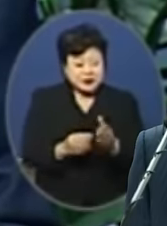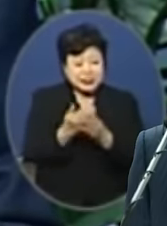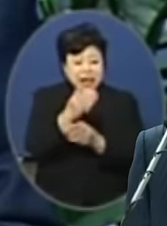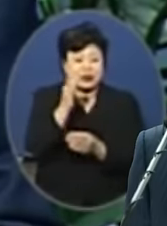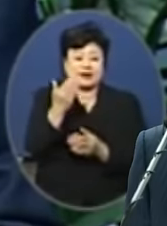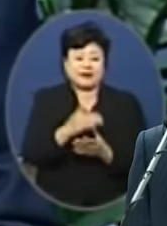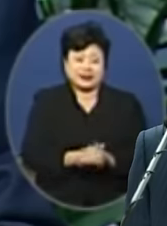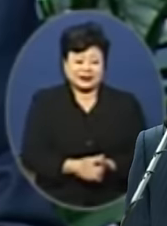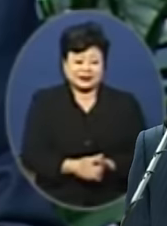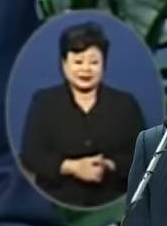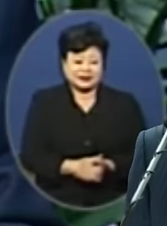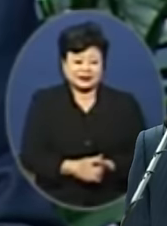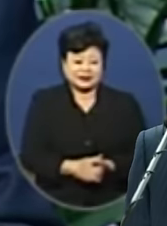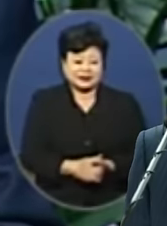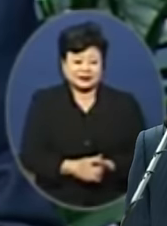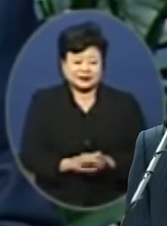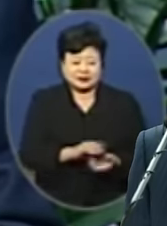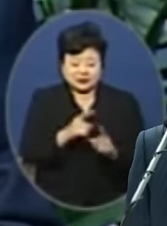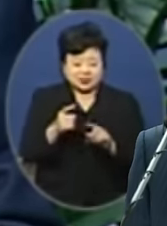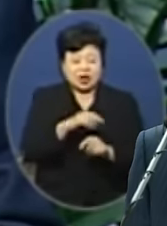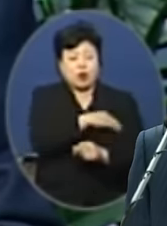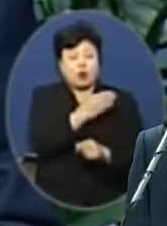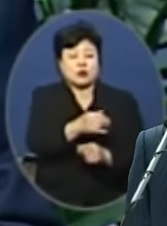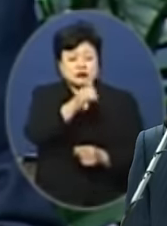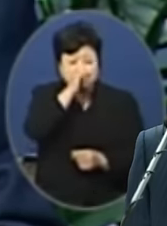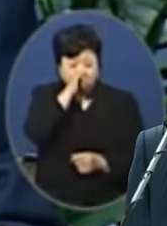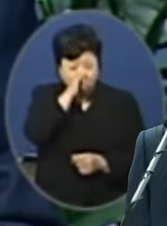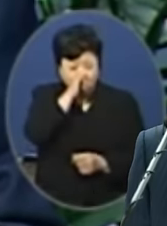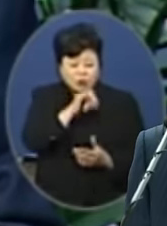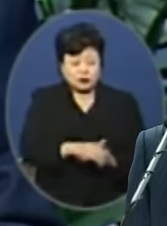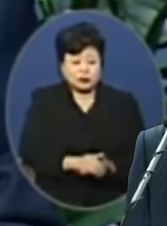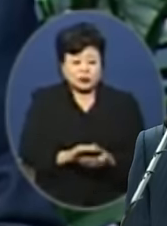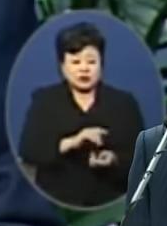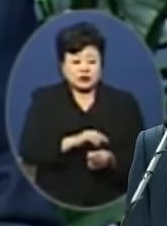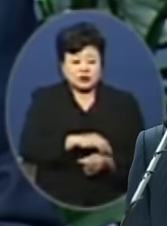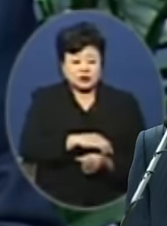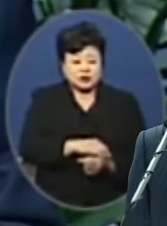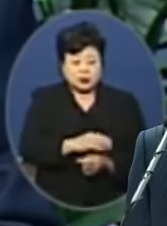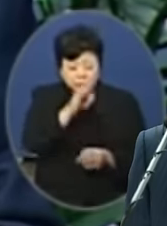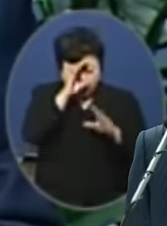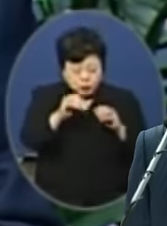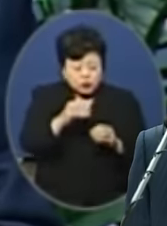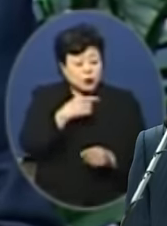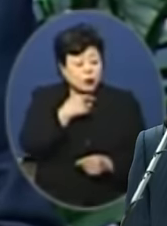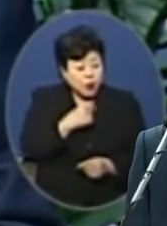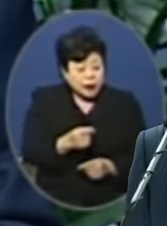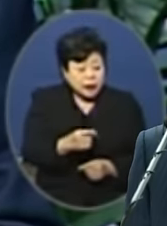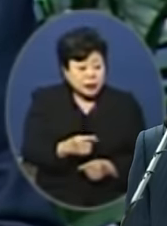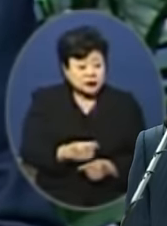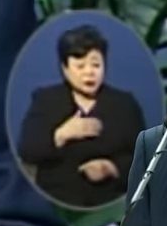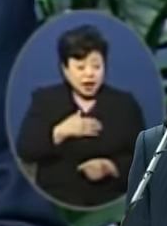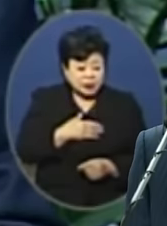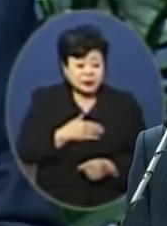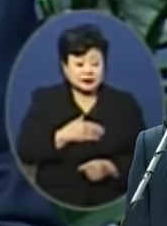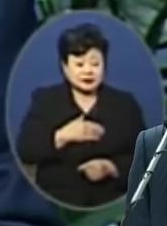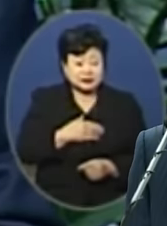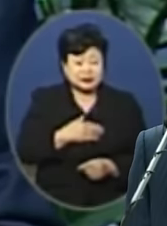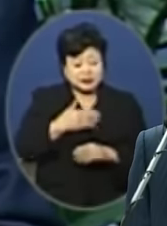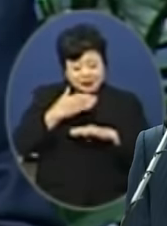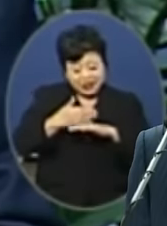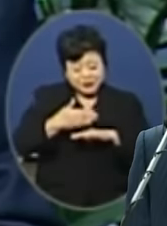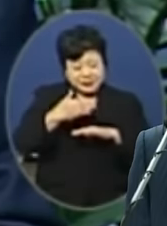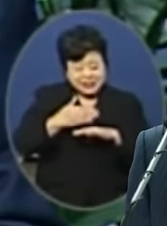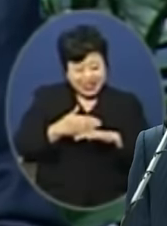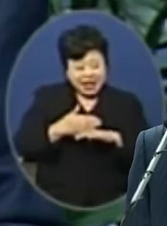것입니다. 내일 치료할 권세도 있고 치료하기를 원하시고 그것을 안다는